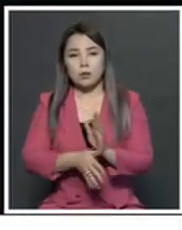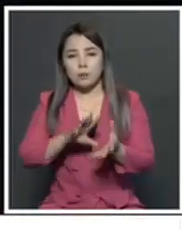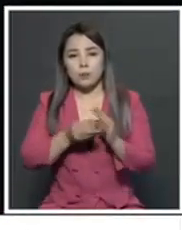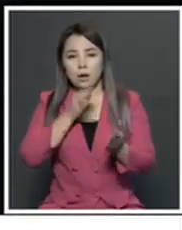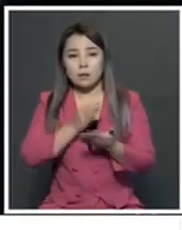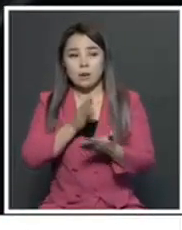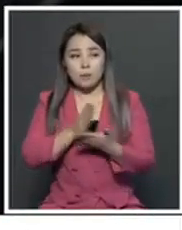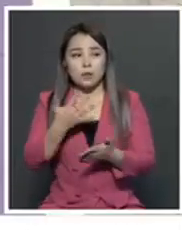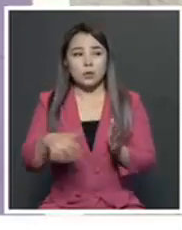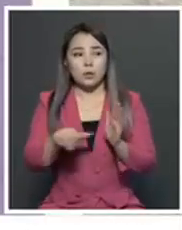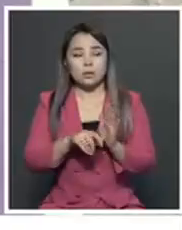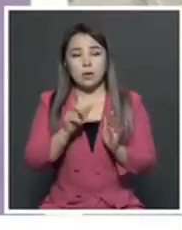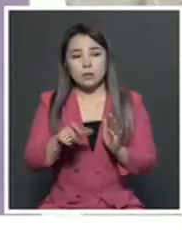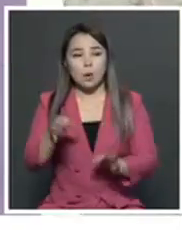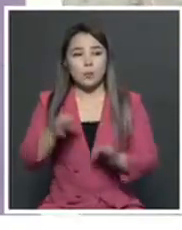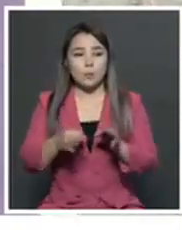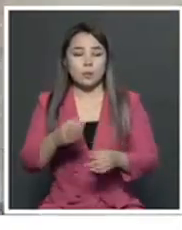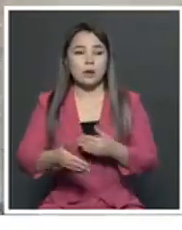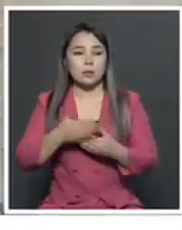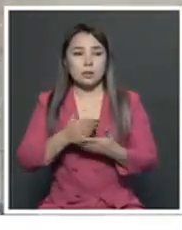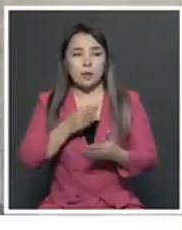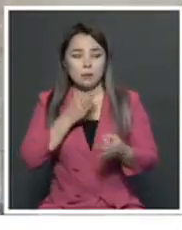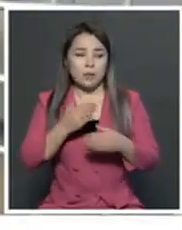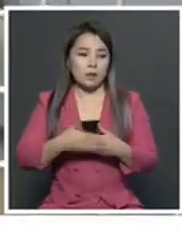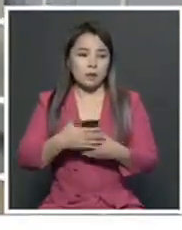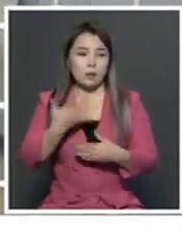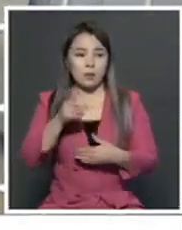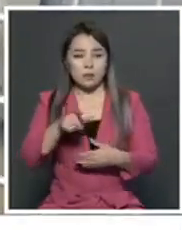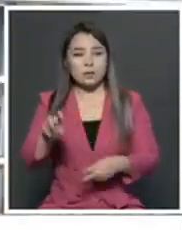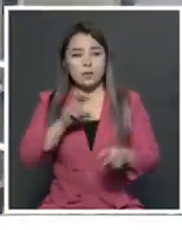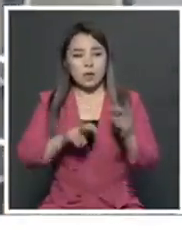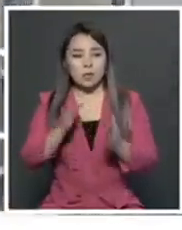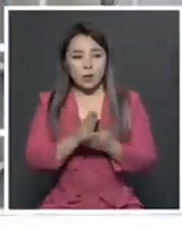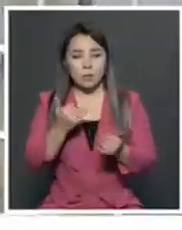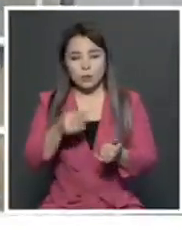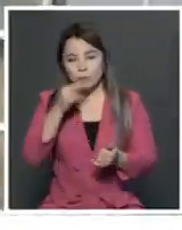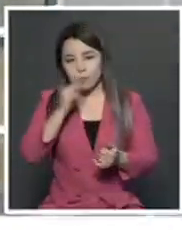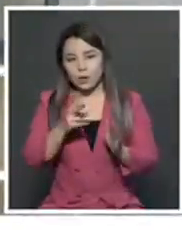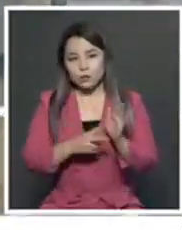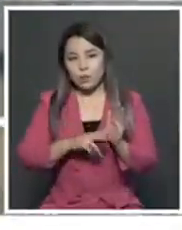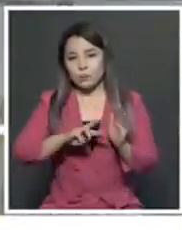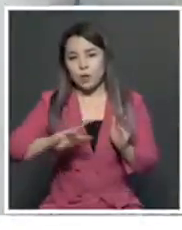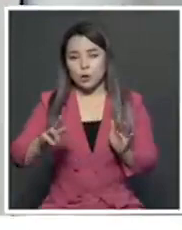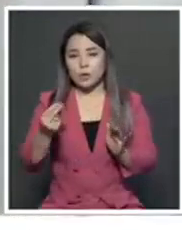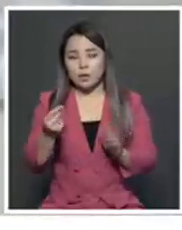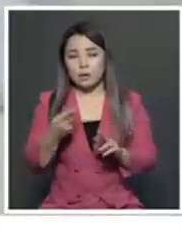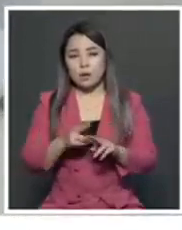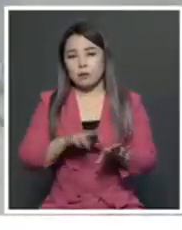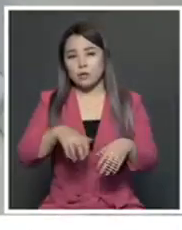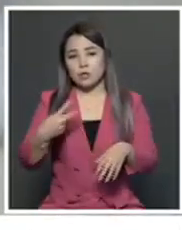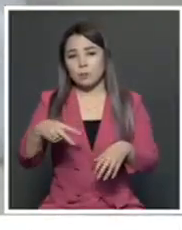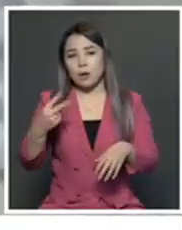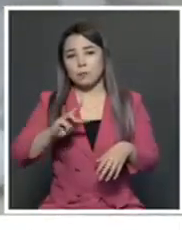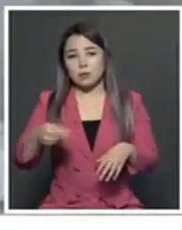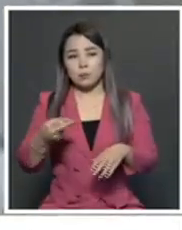батқан. 56 адам сот алдында жауап беріп жатыр. Бесеуі әлі іздеуде. Күдіктілерден 70 миллион теңге тәркіленіп, 22 миллиард